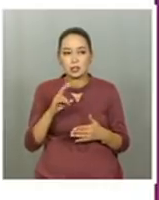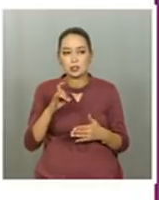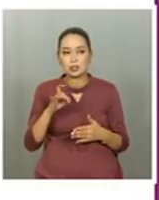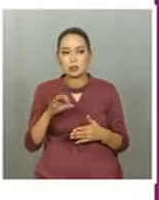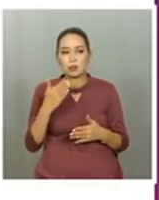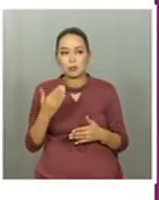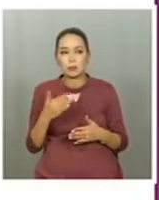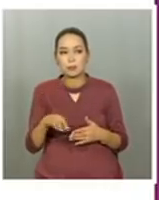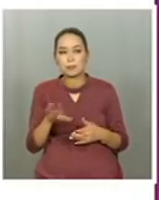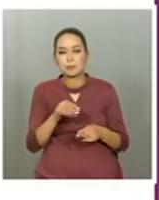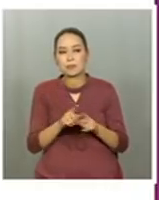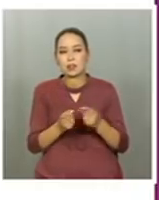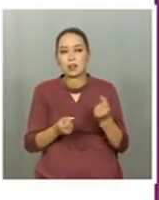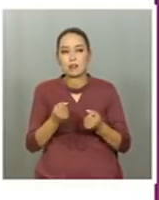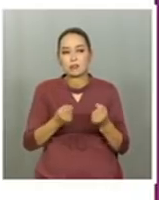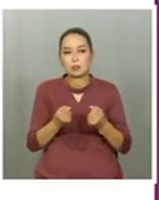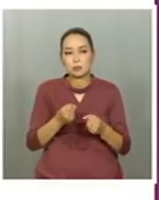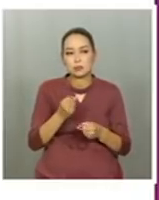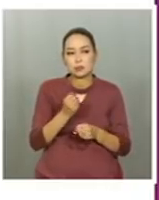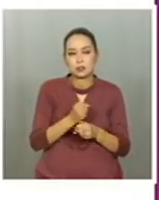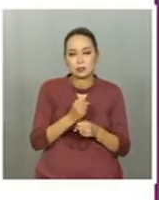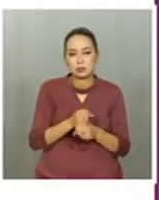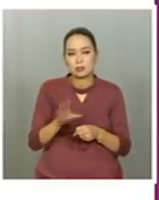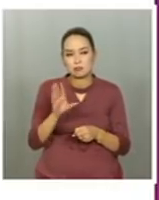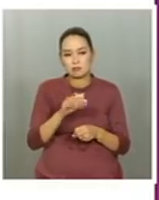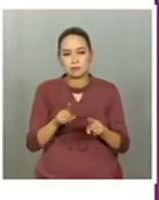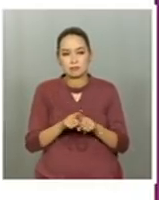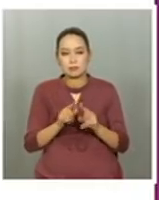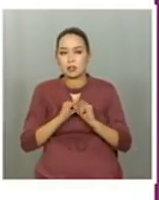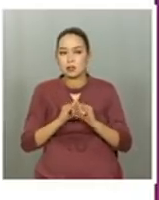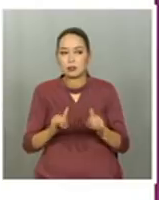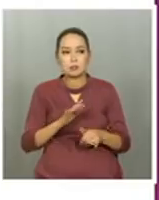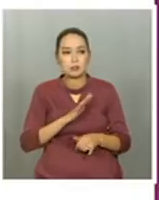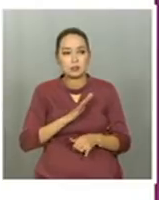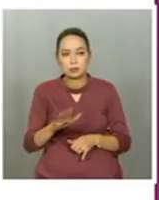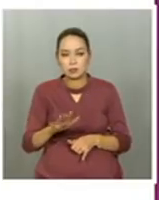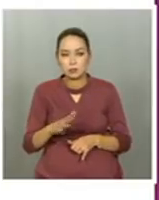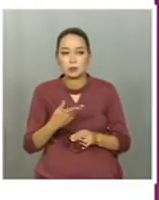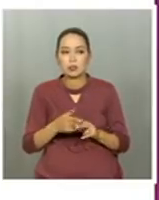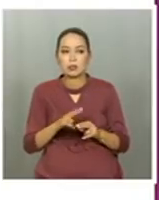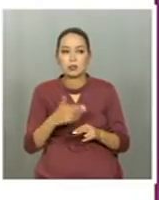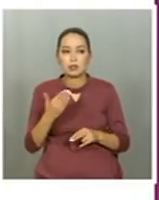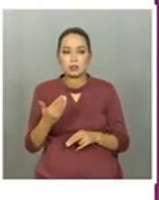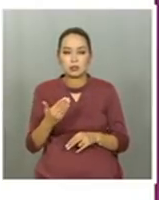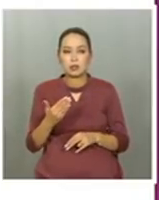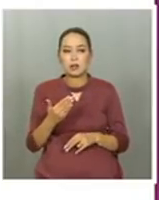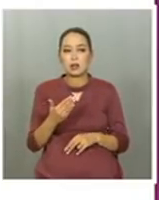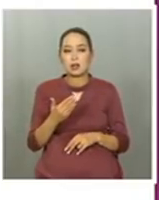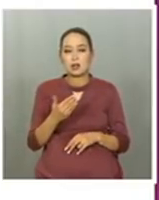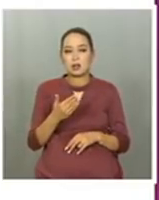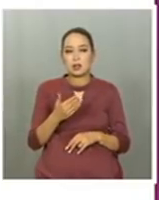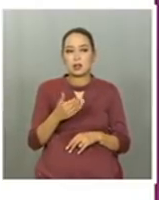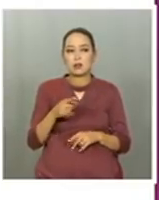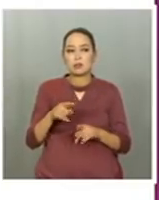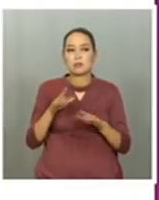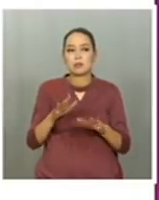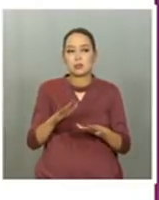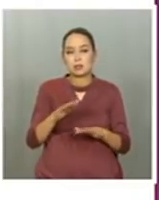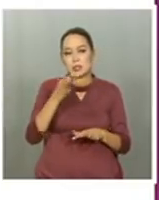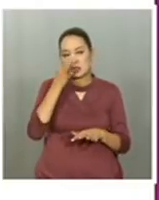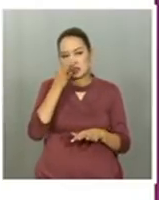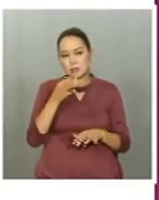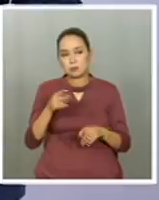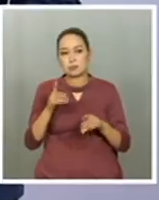автомобильдер жасау өнеркәсібі дамыған жоқ. Яғни осының барлығы да әскери техникалардың жетілдіруге біршама